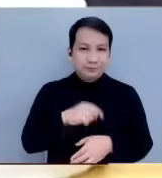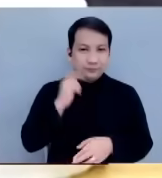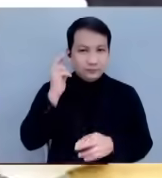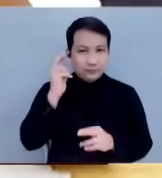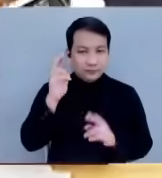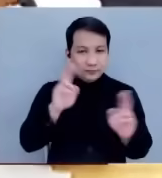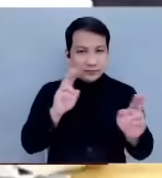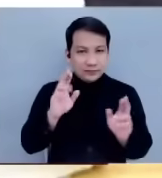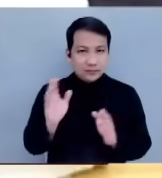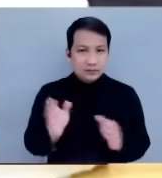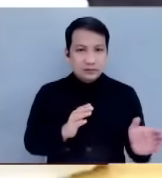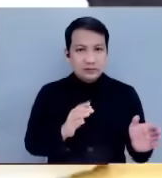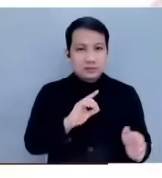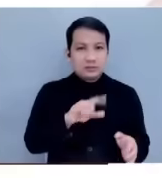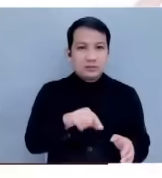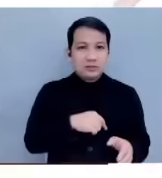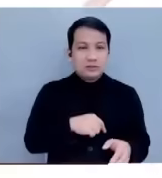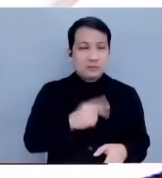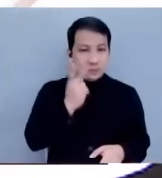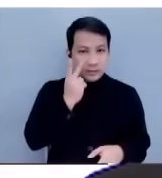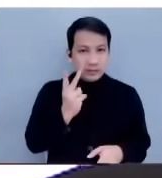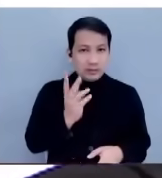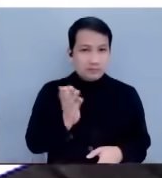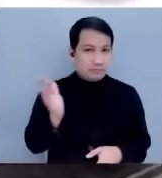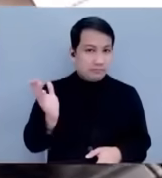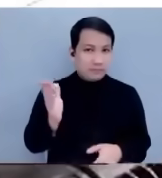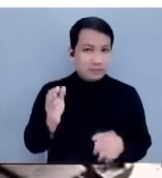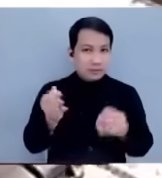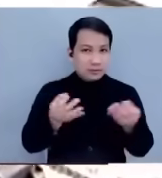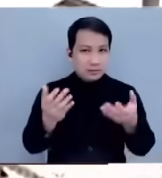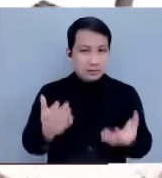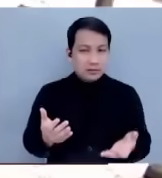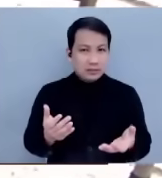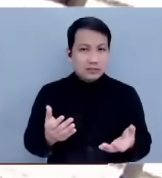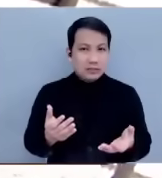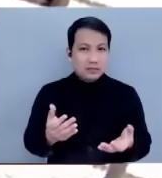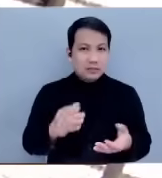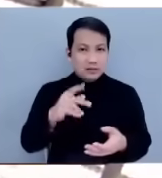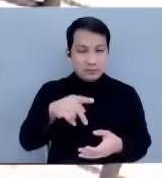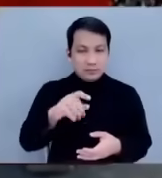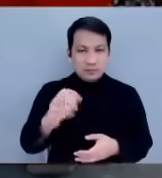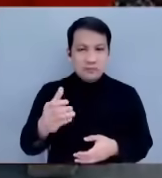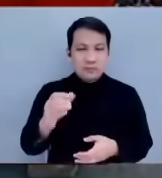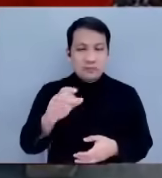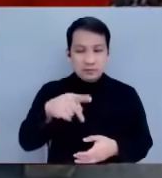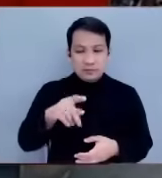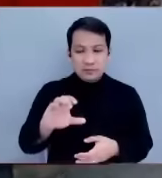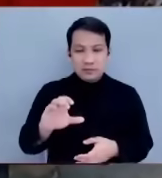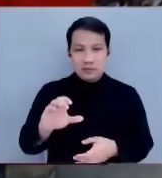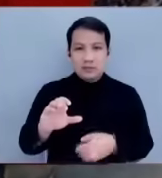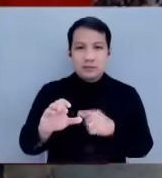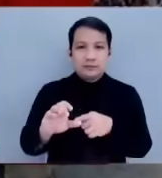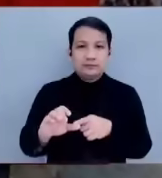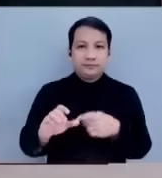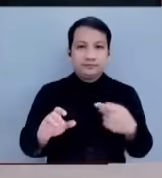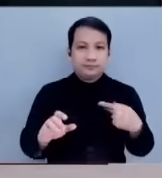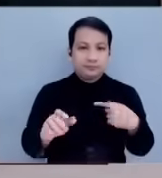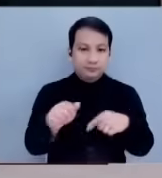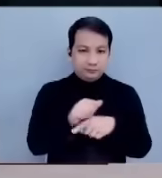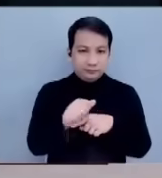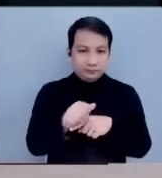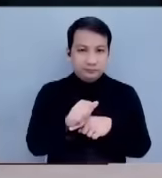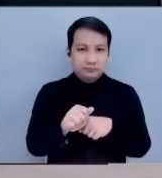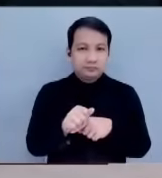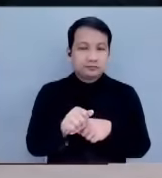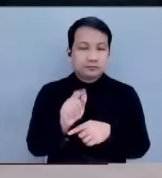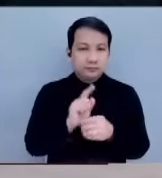no? Nakita nyo naman yung mga facilities ng Coast Guard, yung ating mga personnel who are trained. For example,